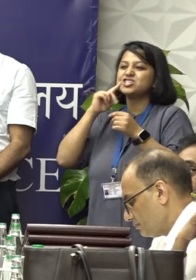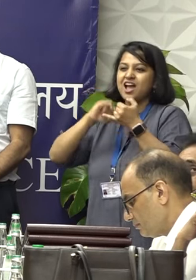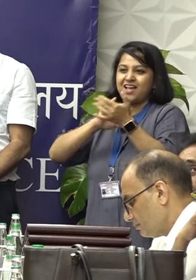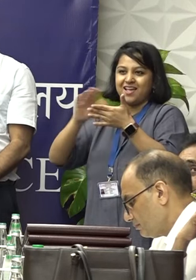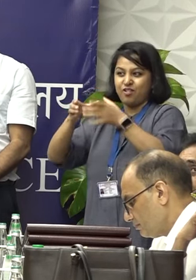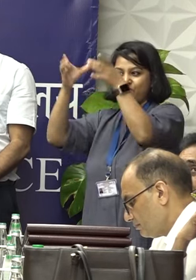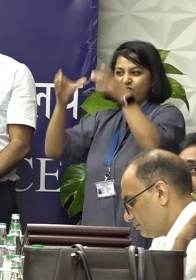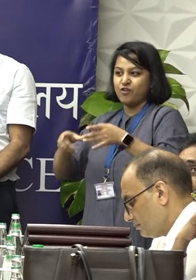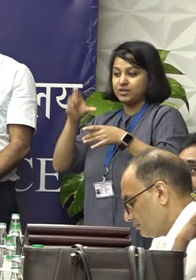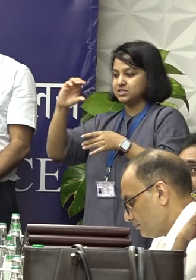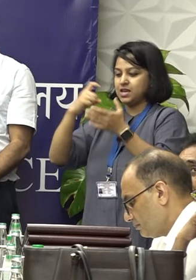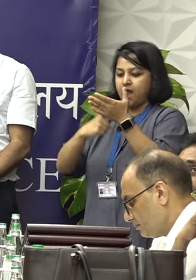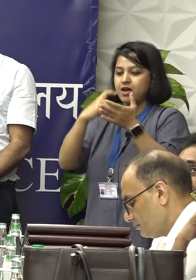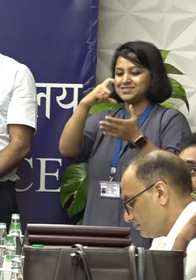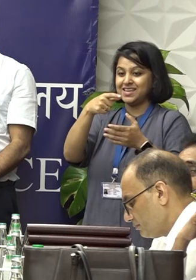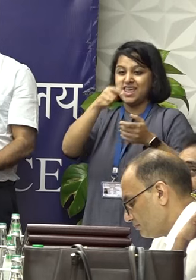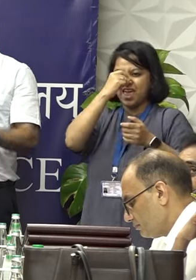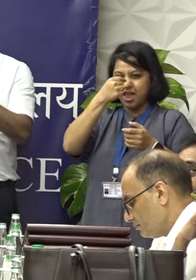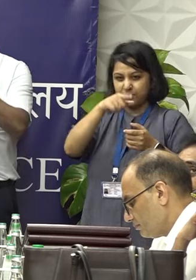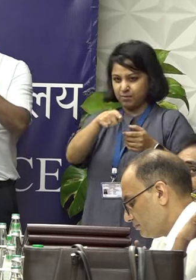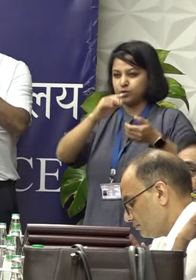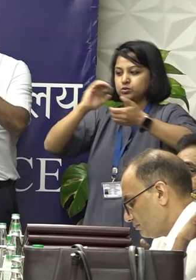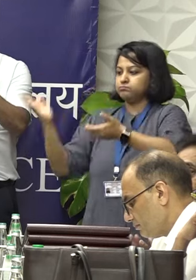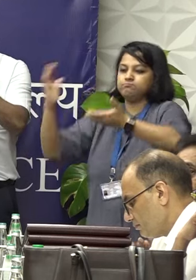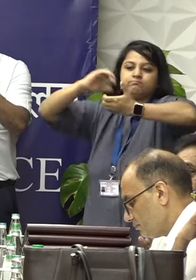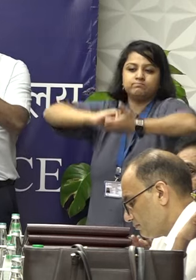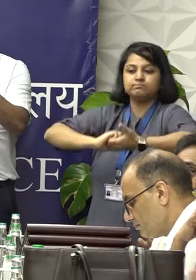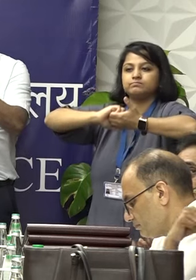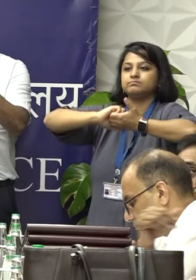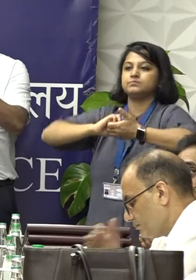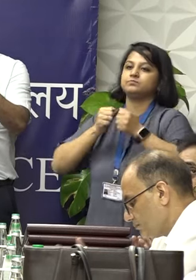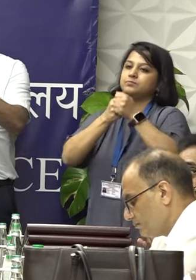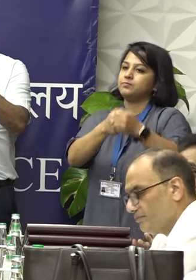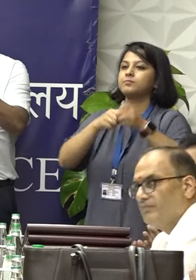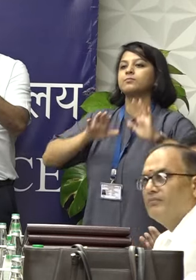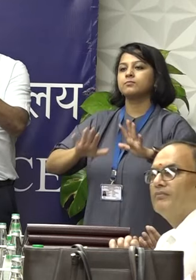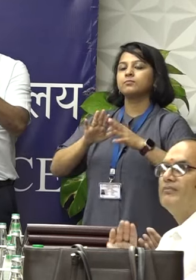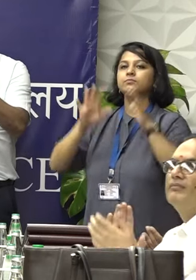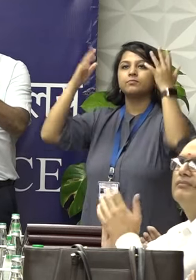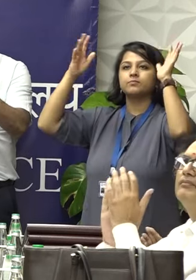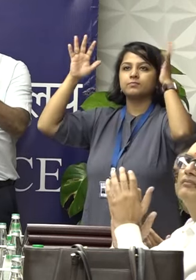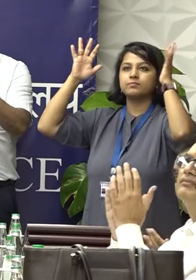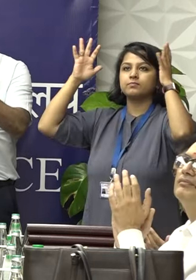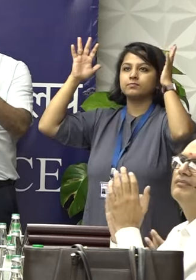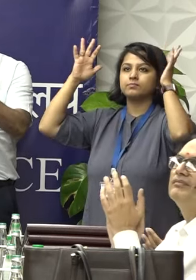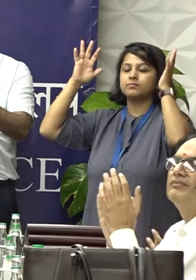सीआरसी अहमदाबाद को अपना सहयोग प्रदान करेगा।